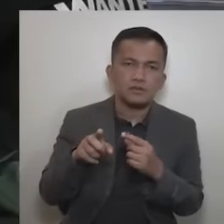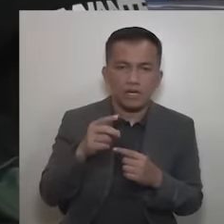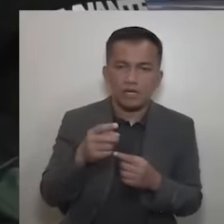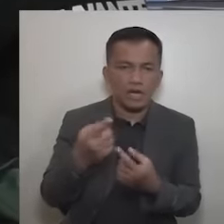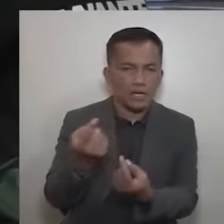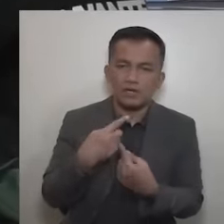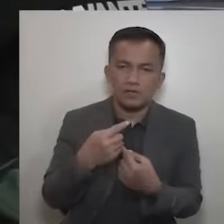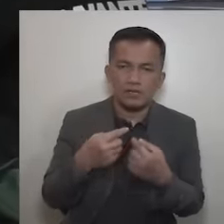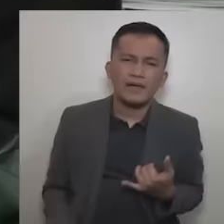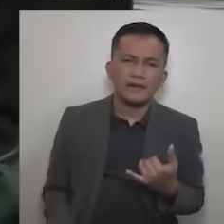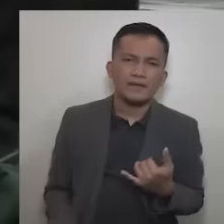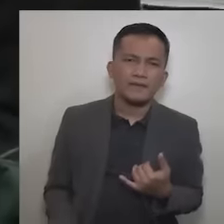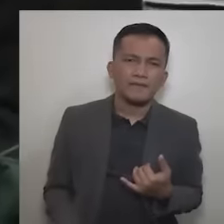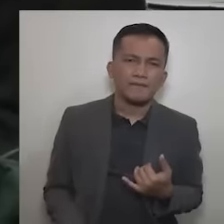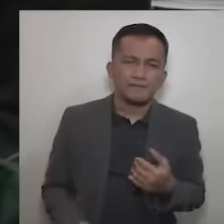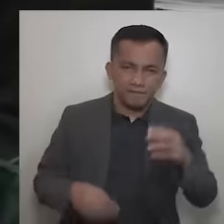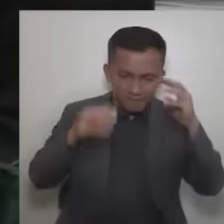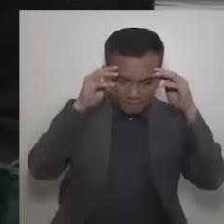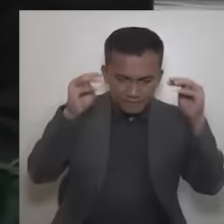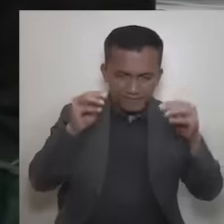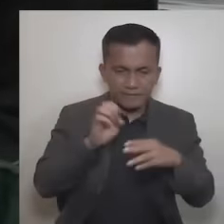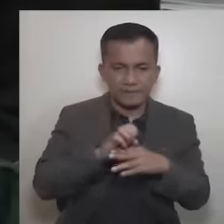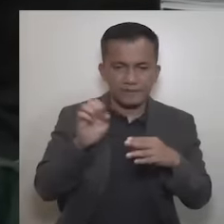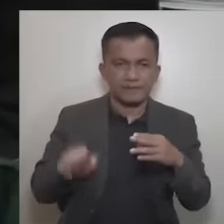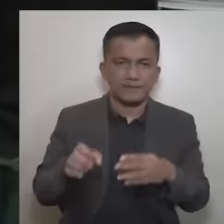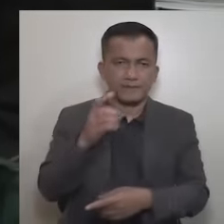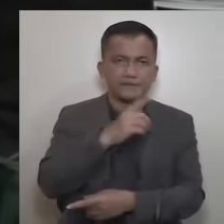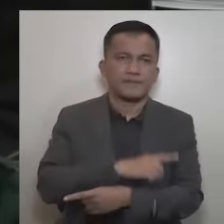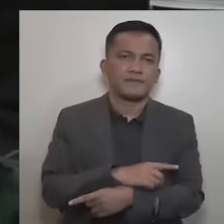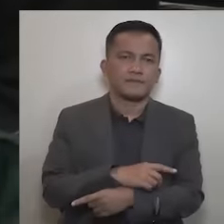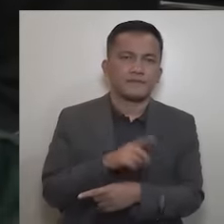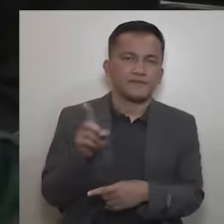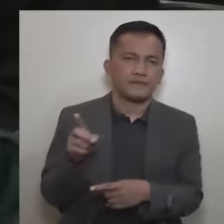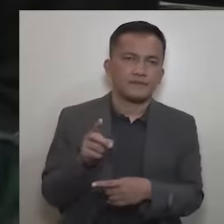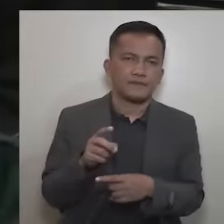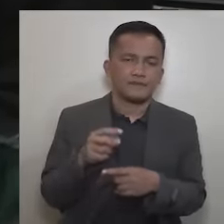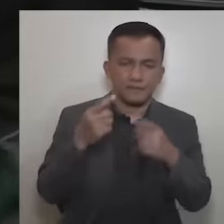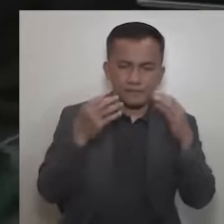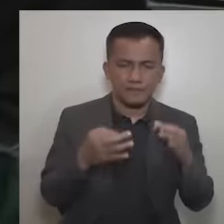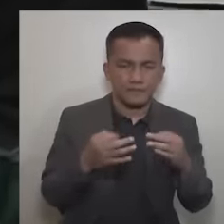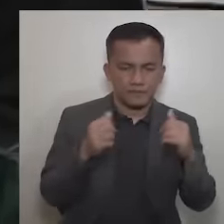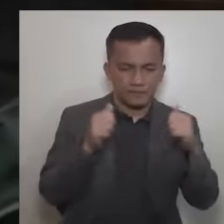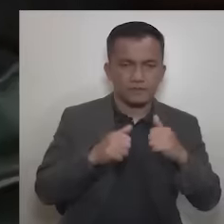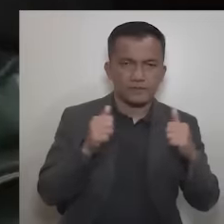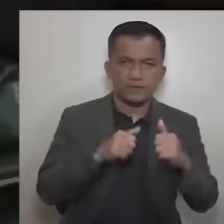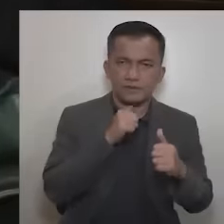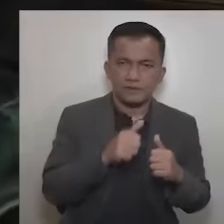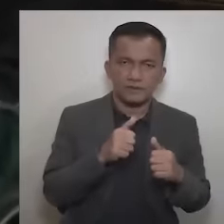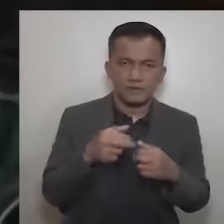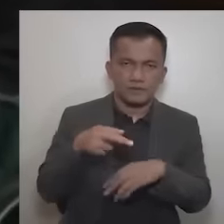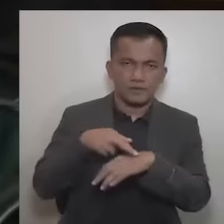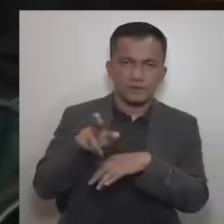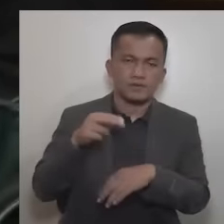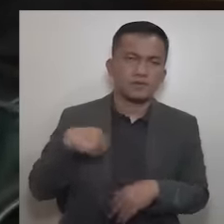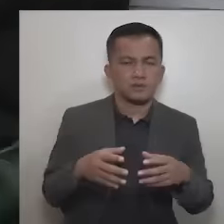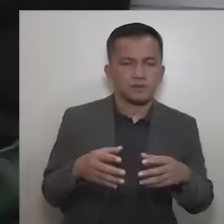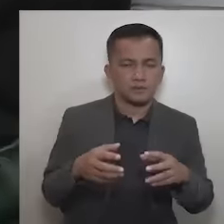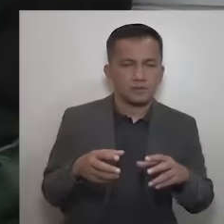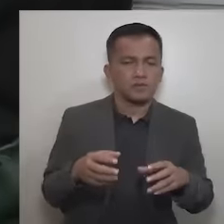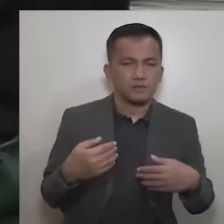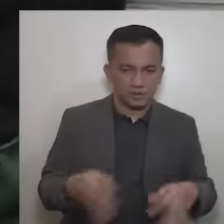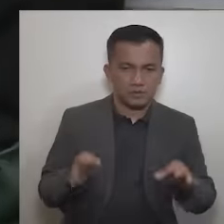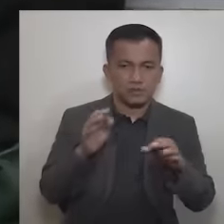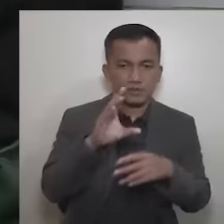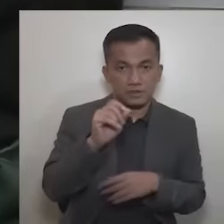o what. Kahit na yan si Richie. Si Mayor, at the end of the day pa lang, dun pa lang naman siya magko-concur or not dun sa pinaka-recommendation namin.